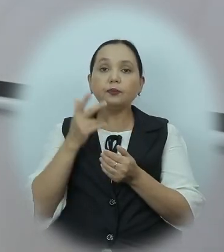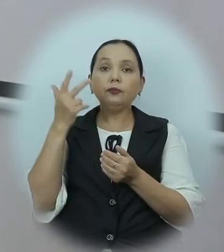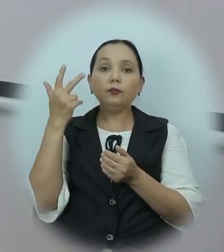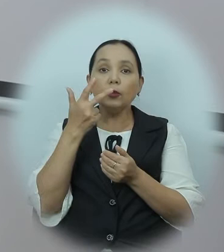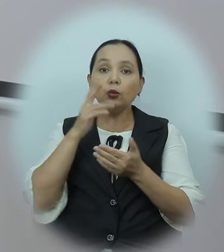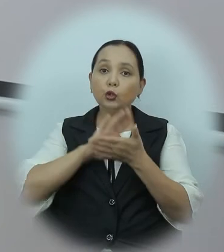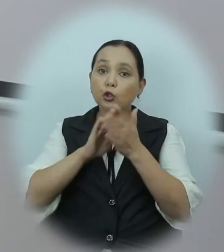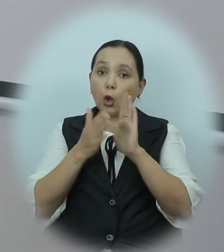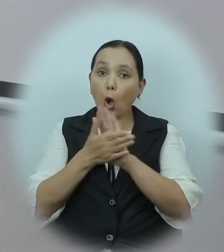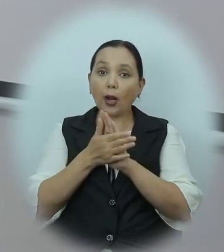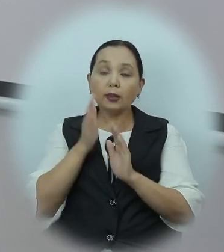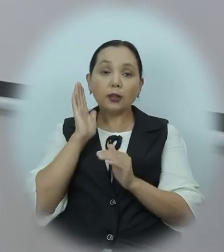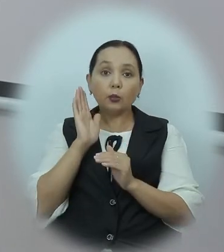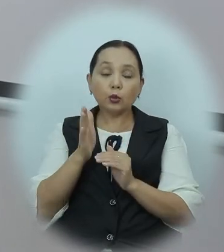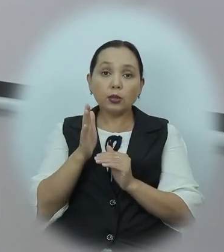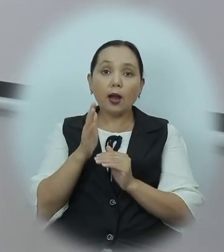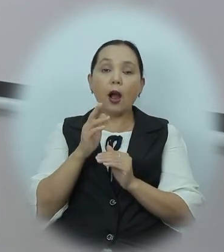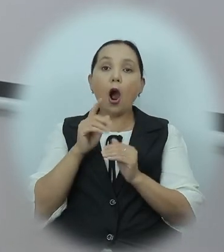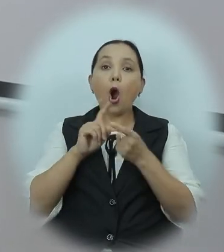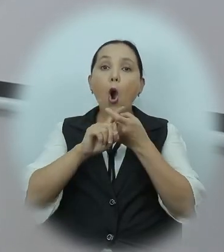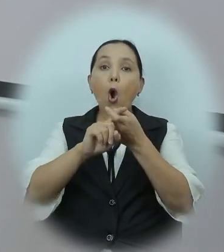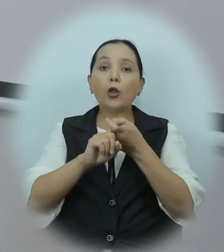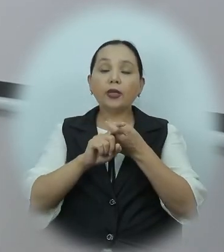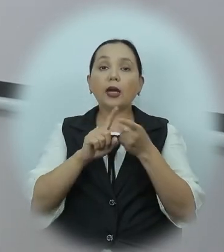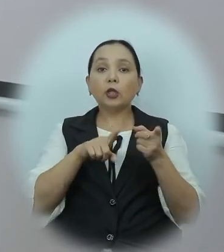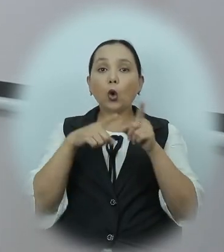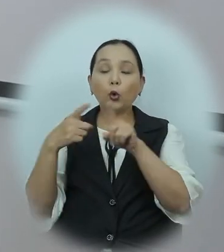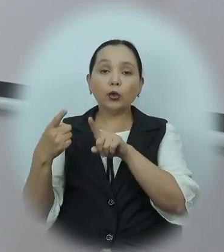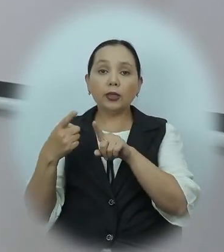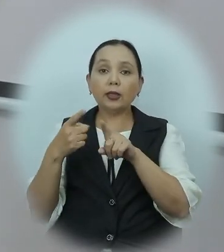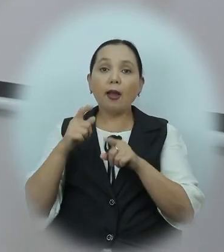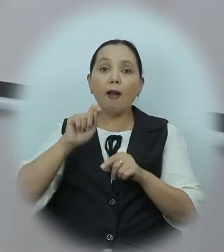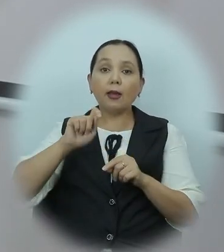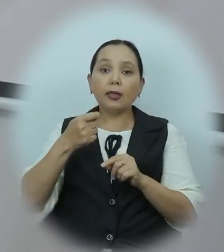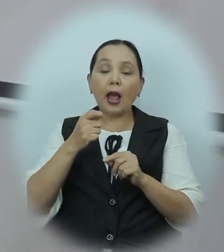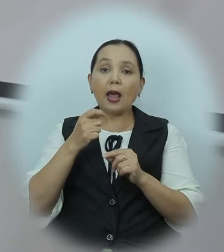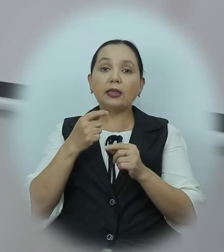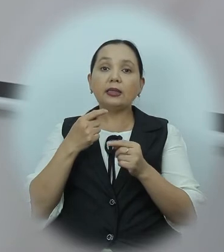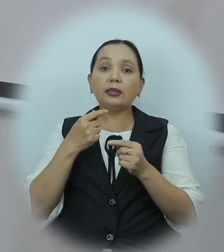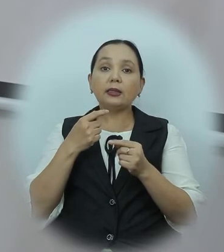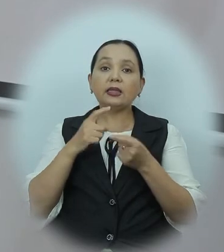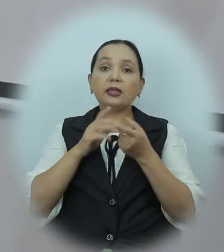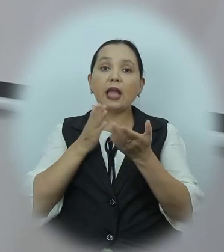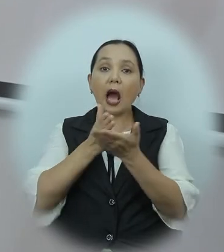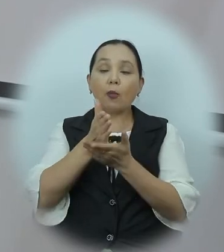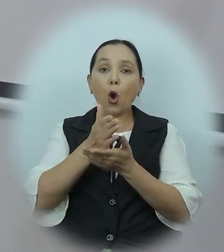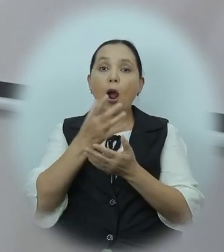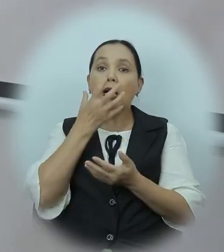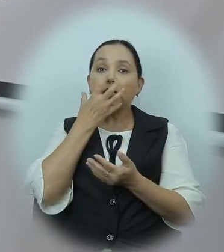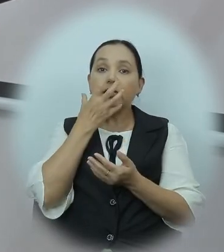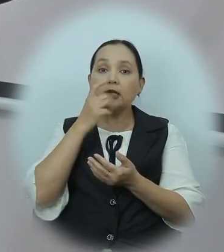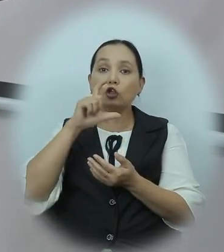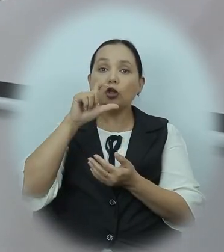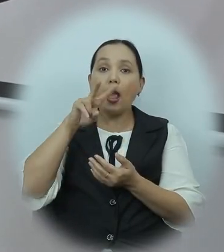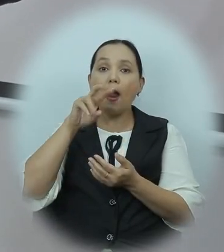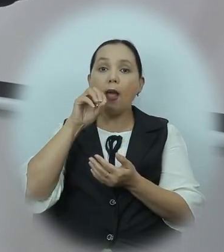Uchinchi holatga kelinadigan bo'lsa, kontaktdan o'tib, ya'ni tarmoq kalitining kontaktlari, qizdirish